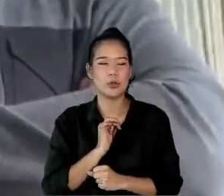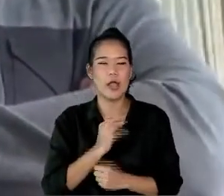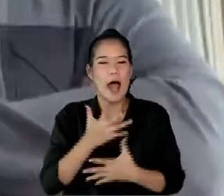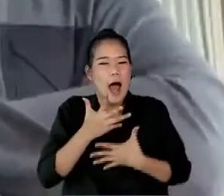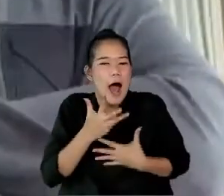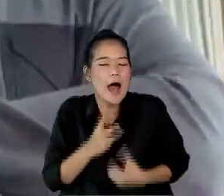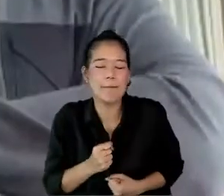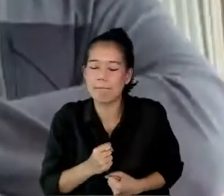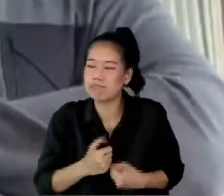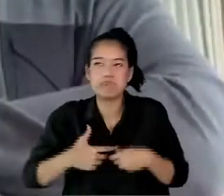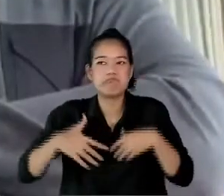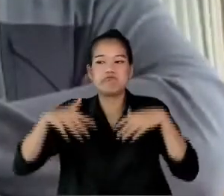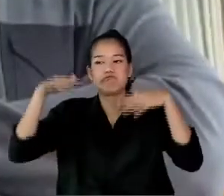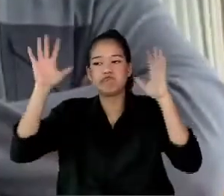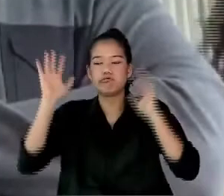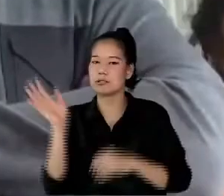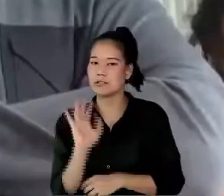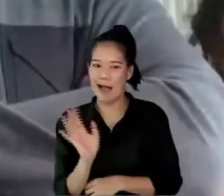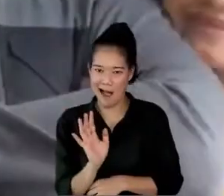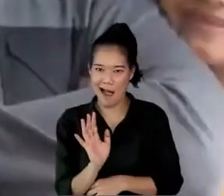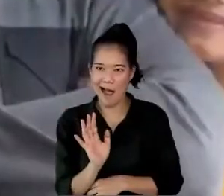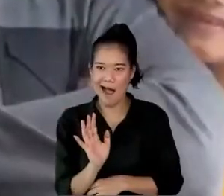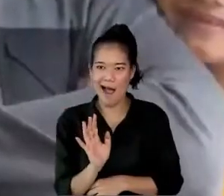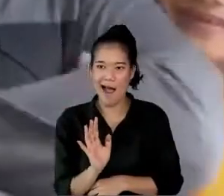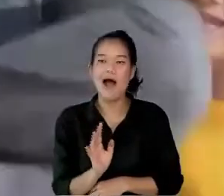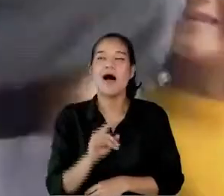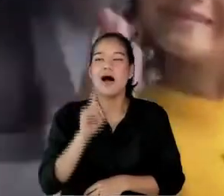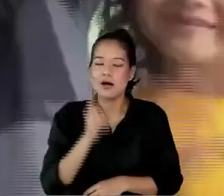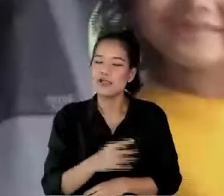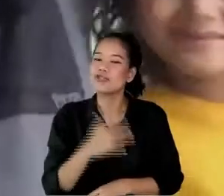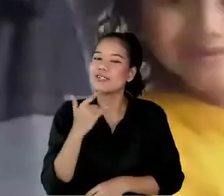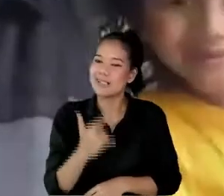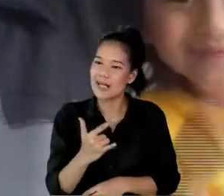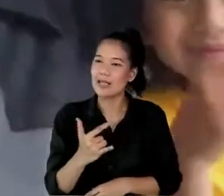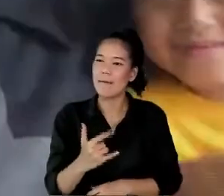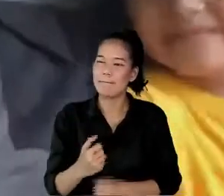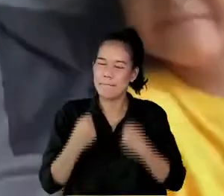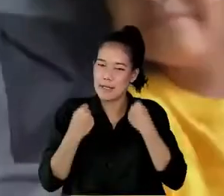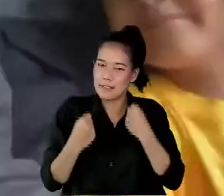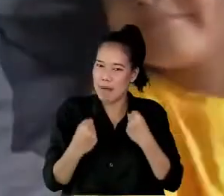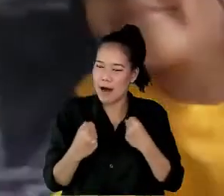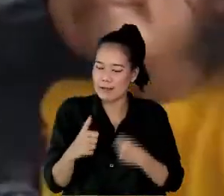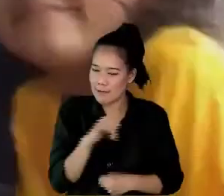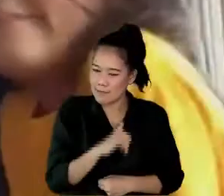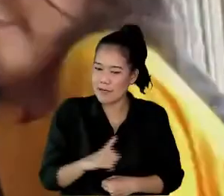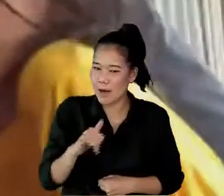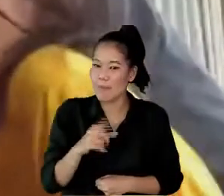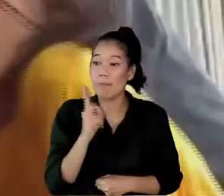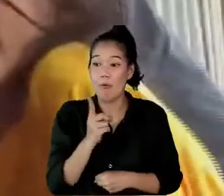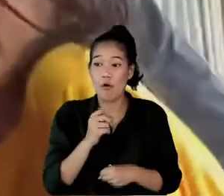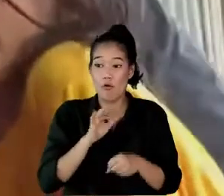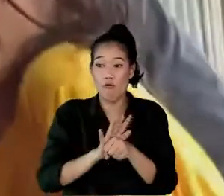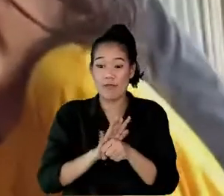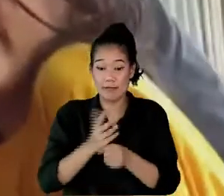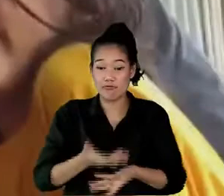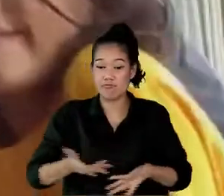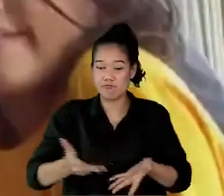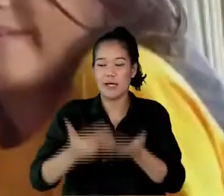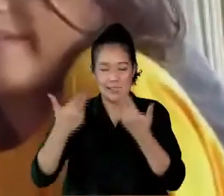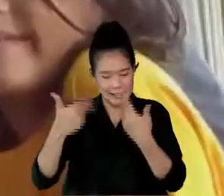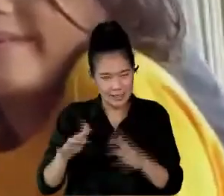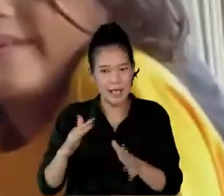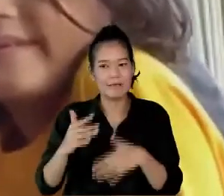ada harapan, tidak ada masa depan. Kita harus semangat dan spirit yang sama bahwa pandemi ini akan